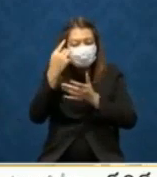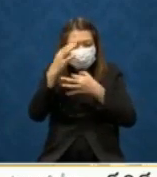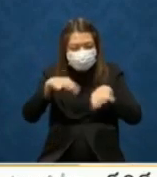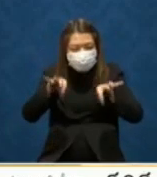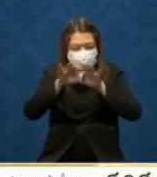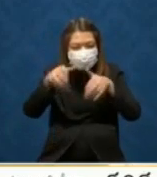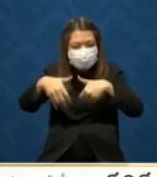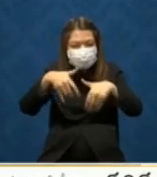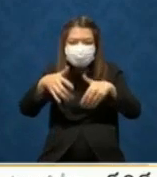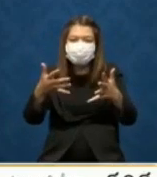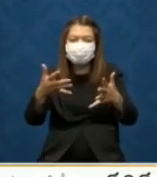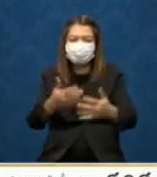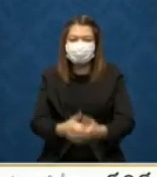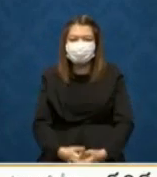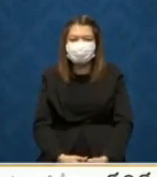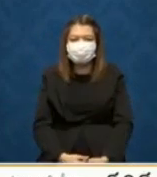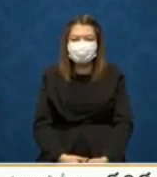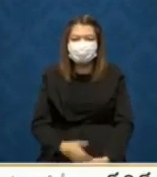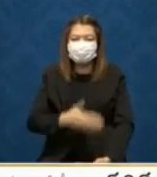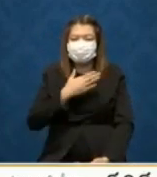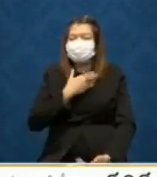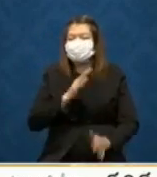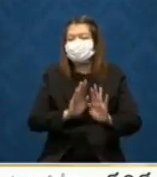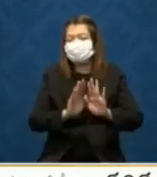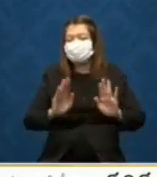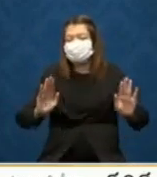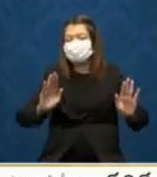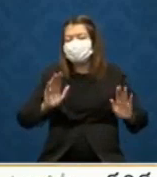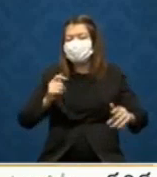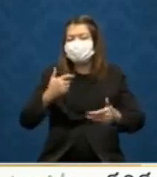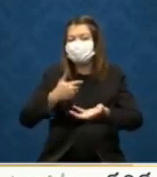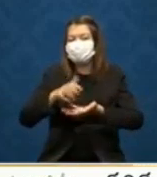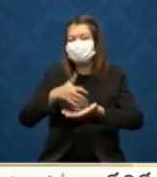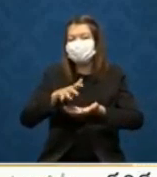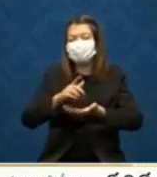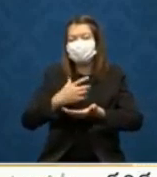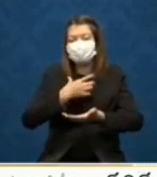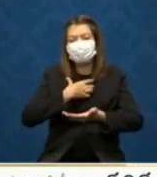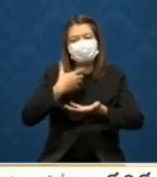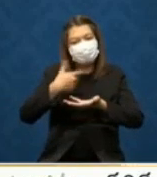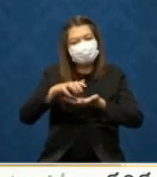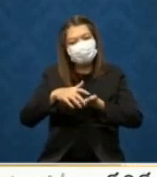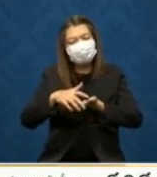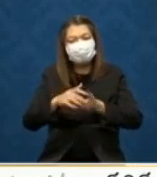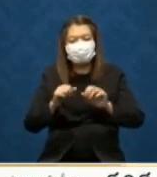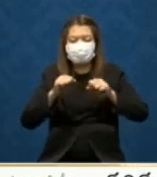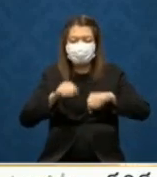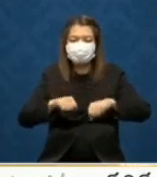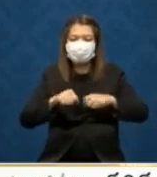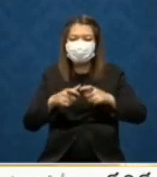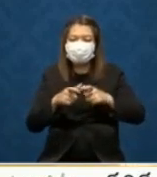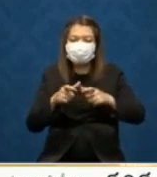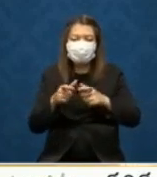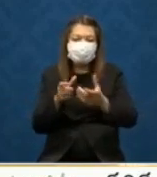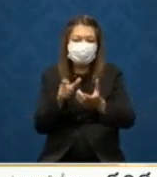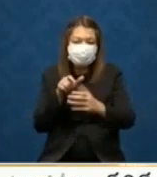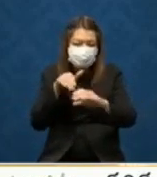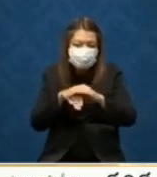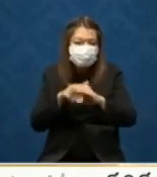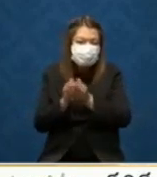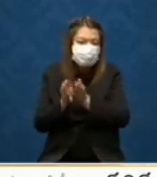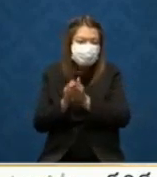วันนี้ผมเปิดตัวใหญ่นิดนึงเพราะว่าอยากจะอภิปรายทั่วไปแบบไม่หลวงมติพร้อม